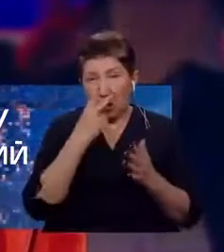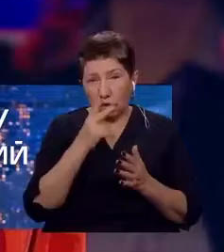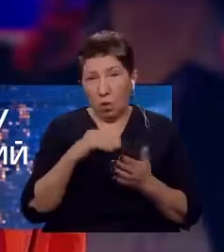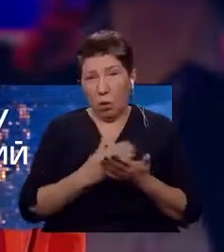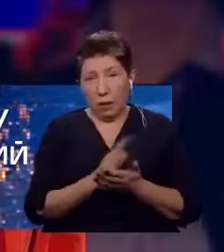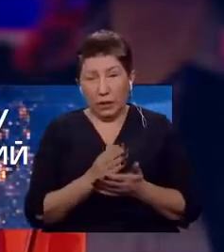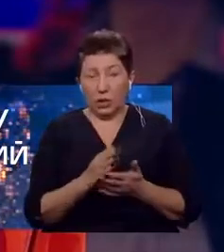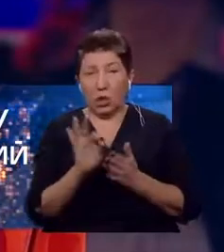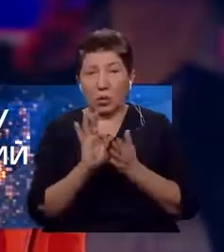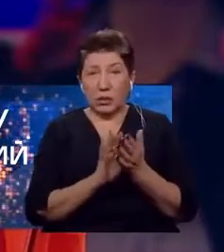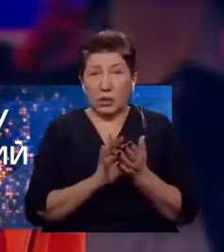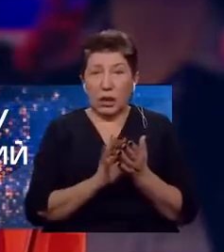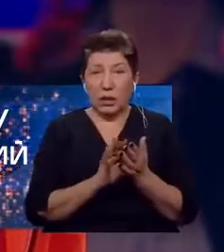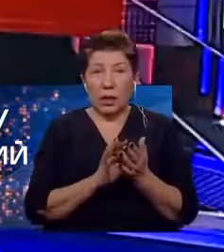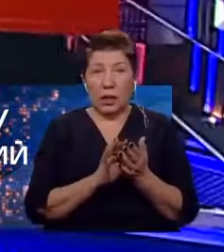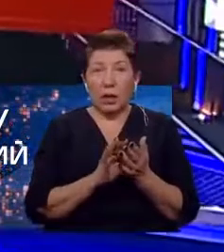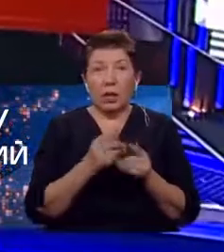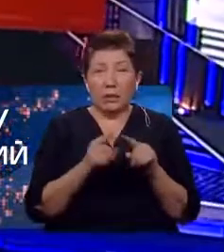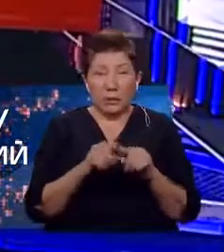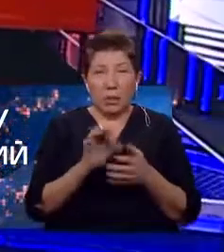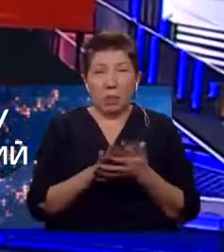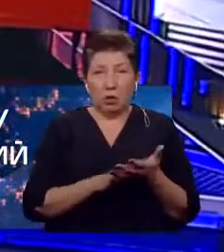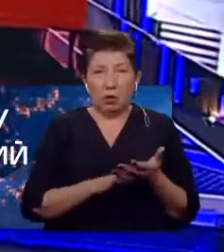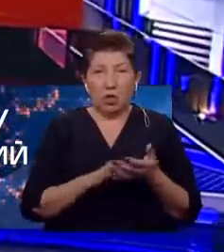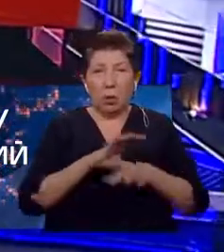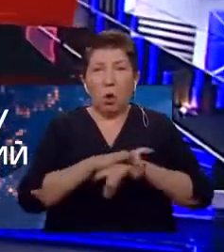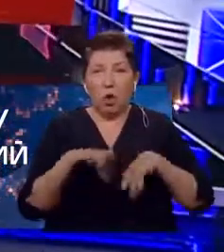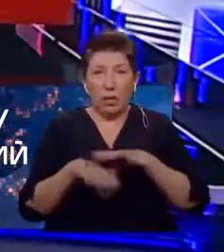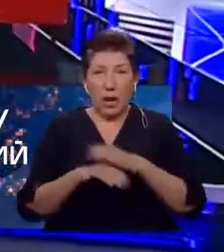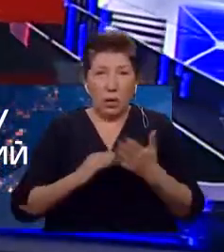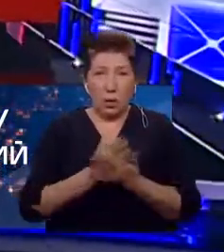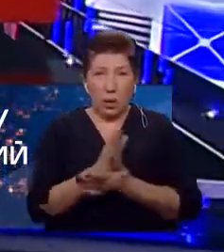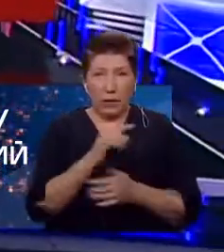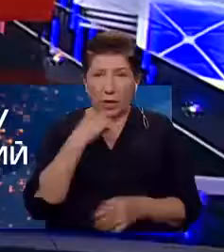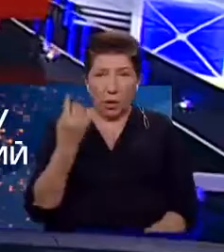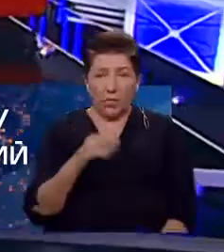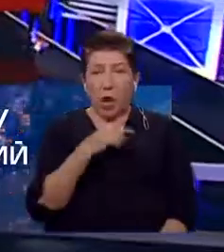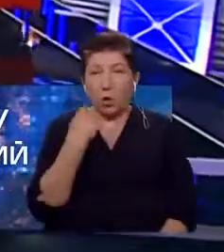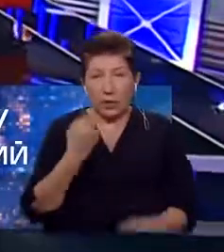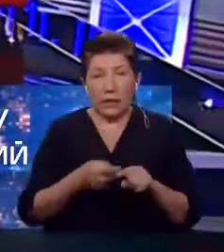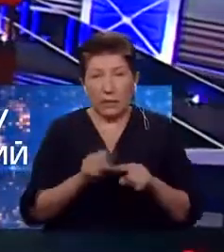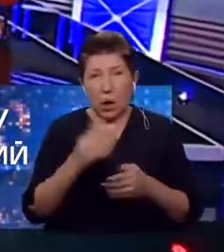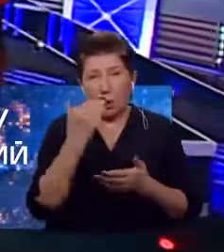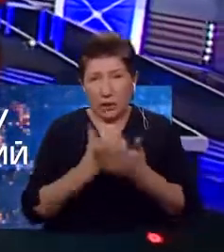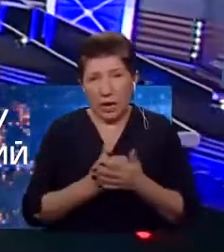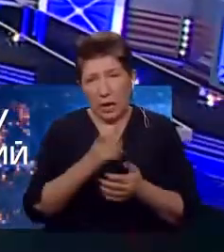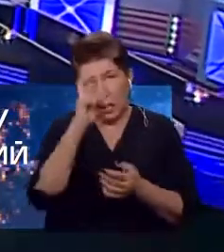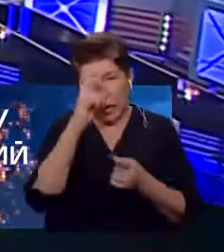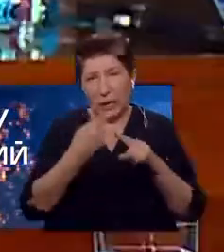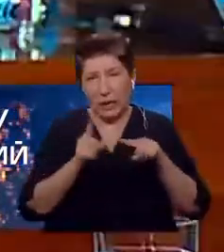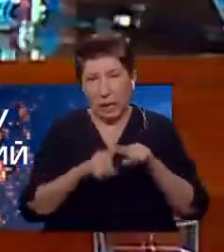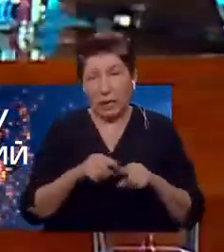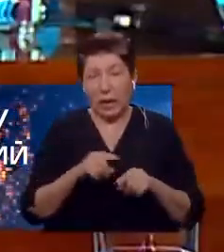знову ж таки не політик, але громадянин України, це є продовженням колоніальної політики Росії. Росія – це остання країна, яка